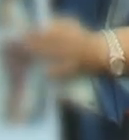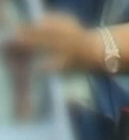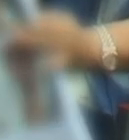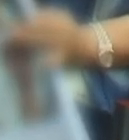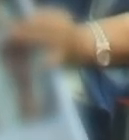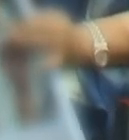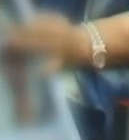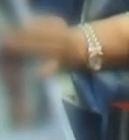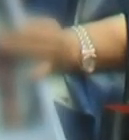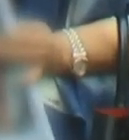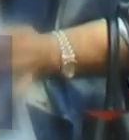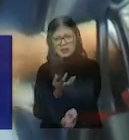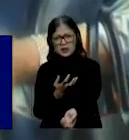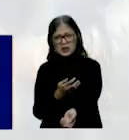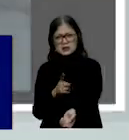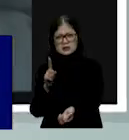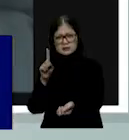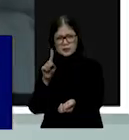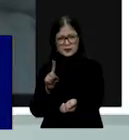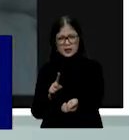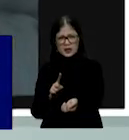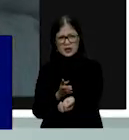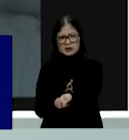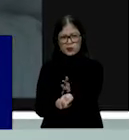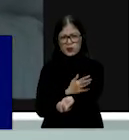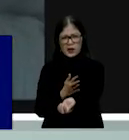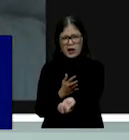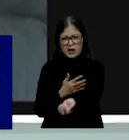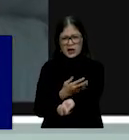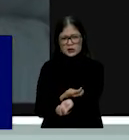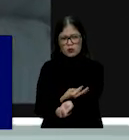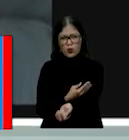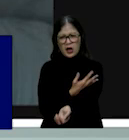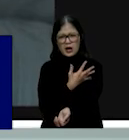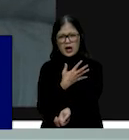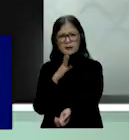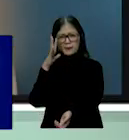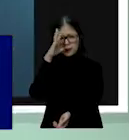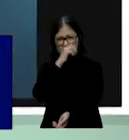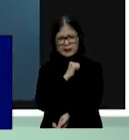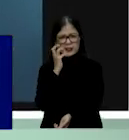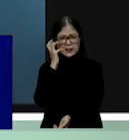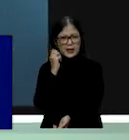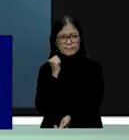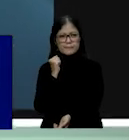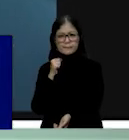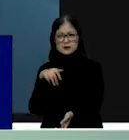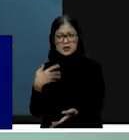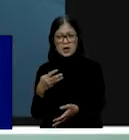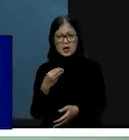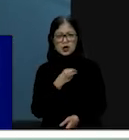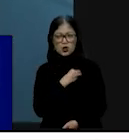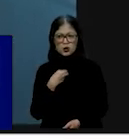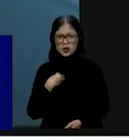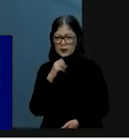sakit seperti tersengat listrik, panas, terbakar, dan menghitam. Dari pemeriksaan lebih lanjut, dokter menyatakan